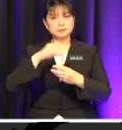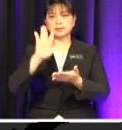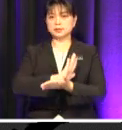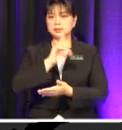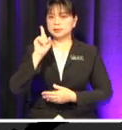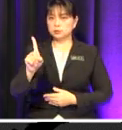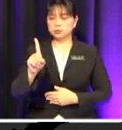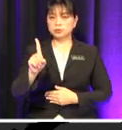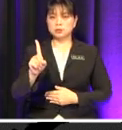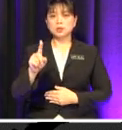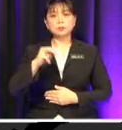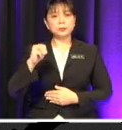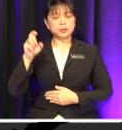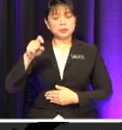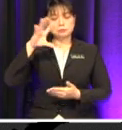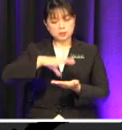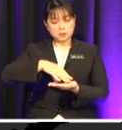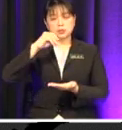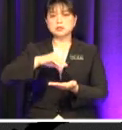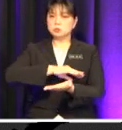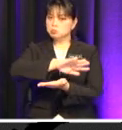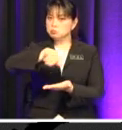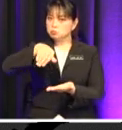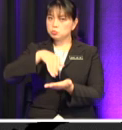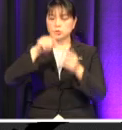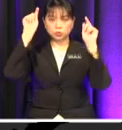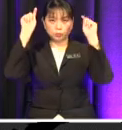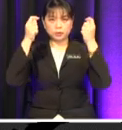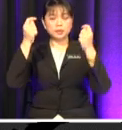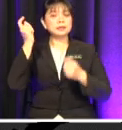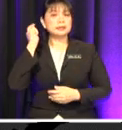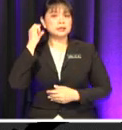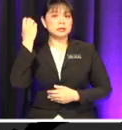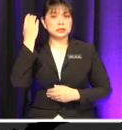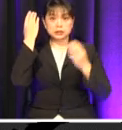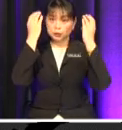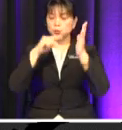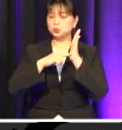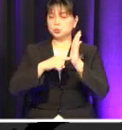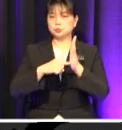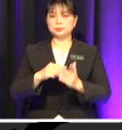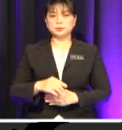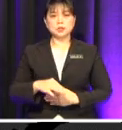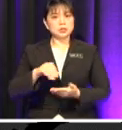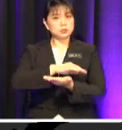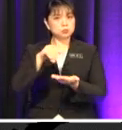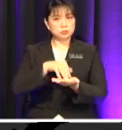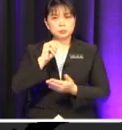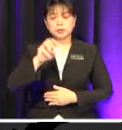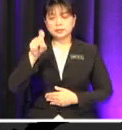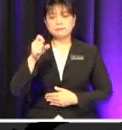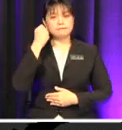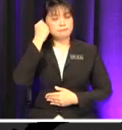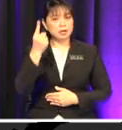semua topik yang telah saya imbaskan di pastikan calon memahami konsep dan